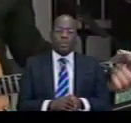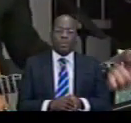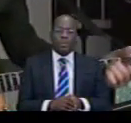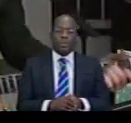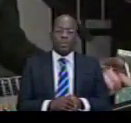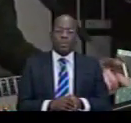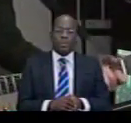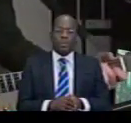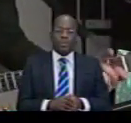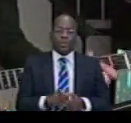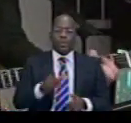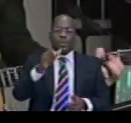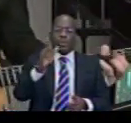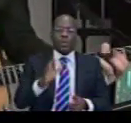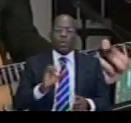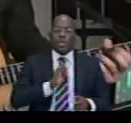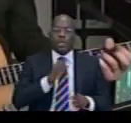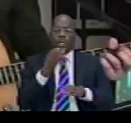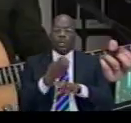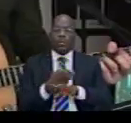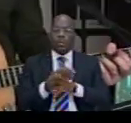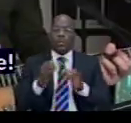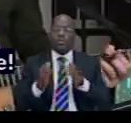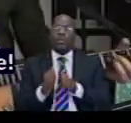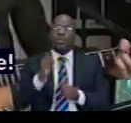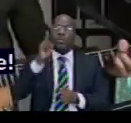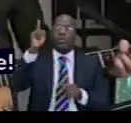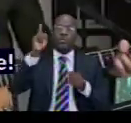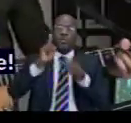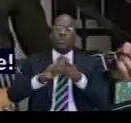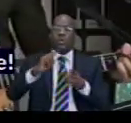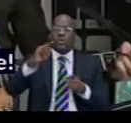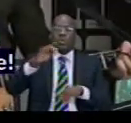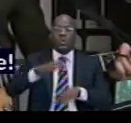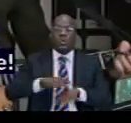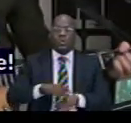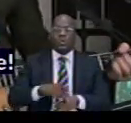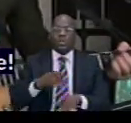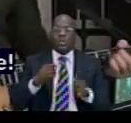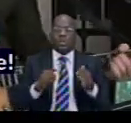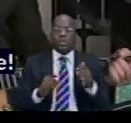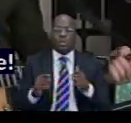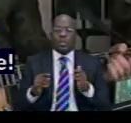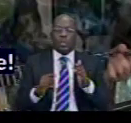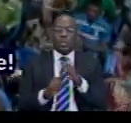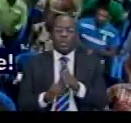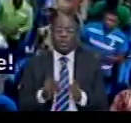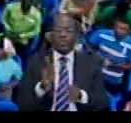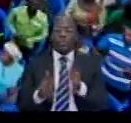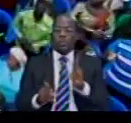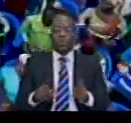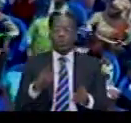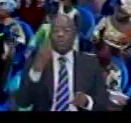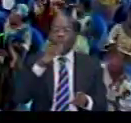Dieu, je te prie de toucher à ces gens qui sont devant moi.